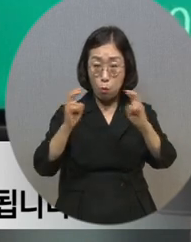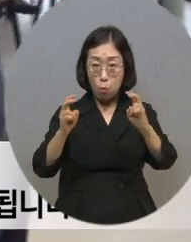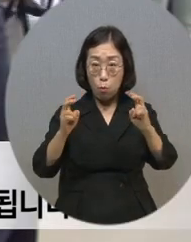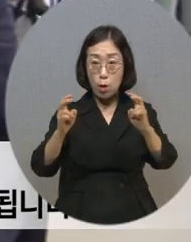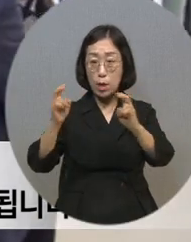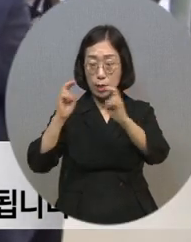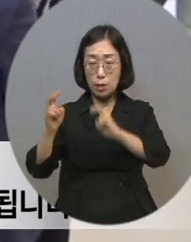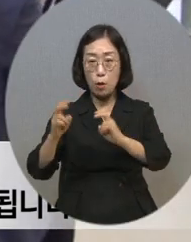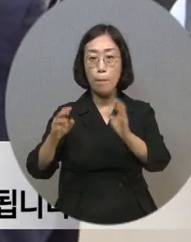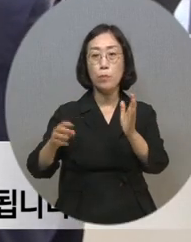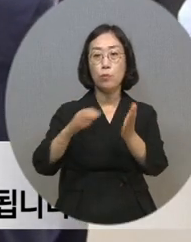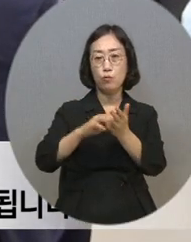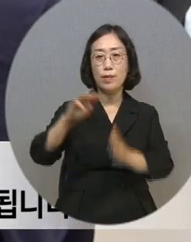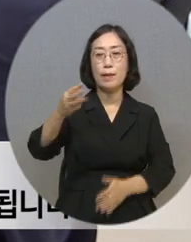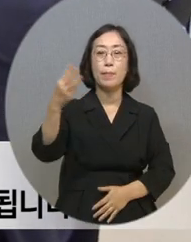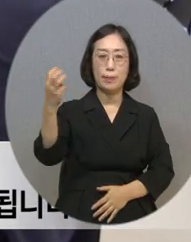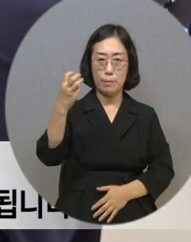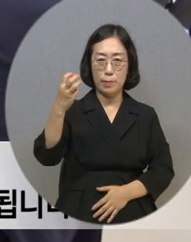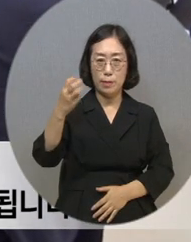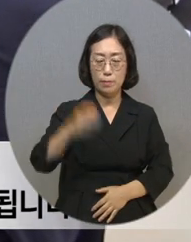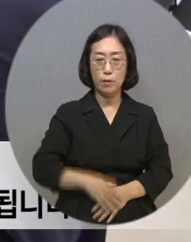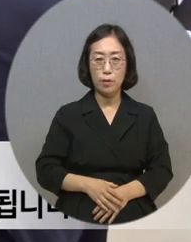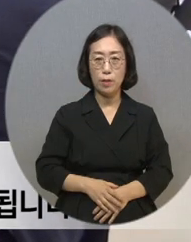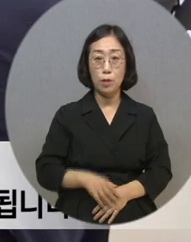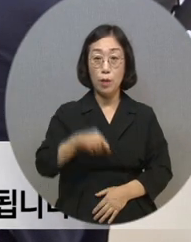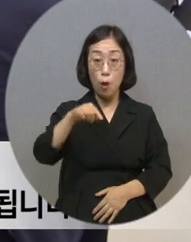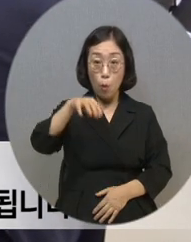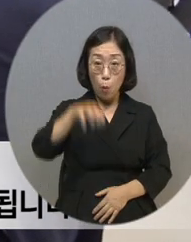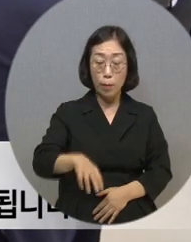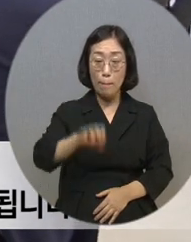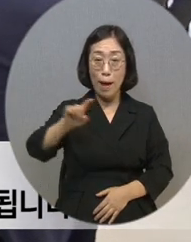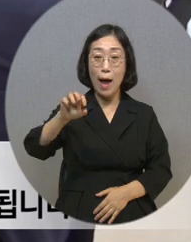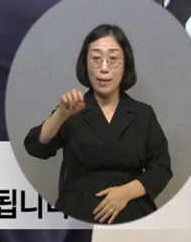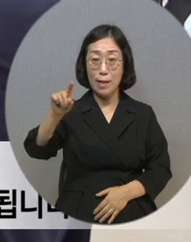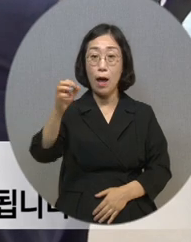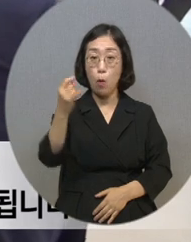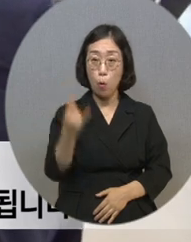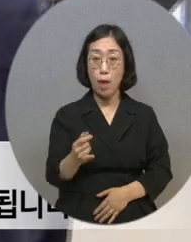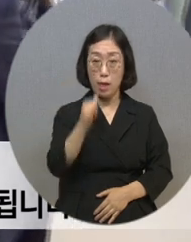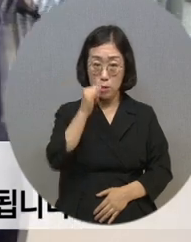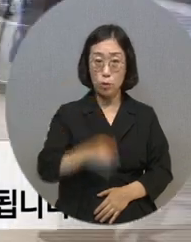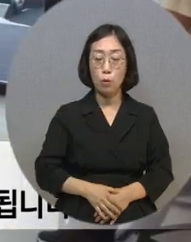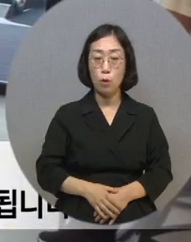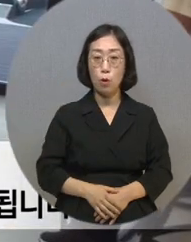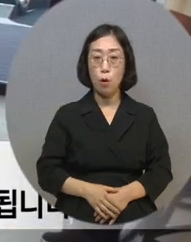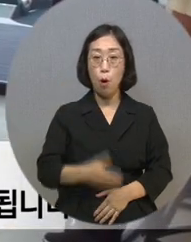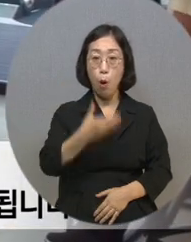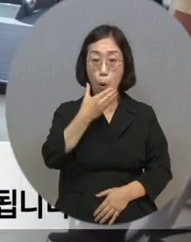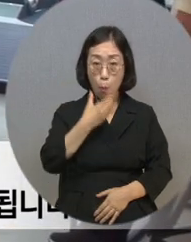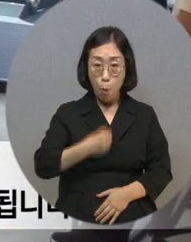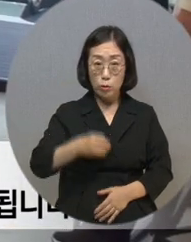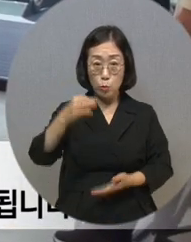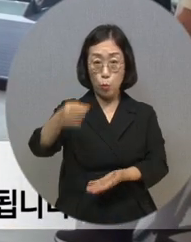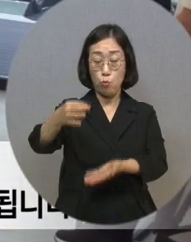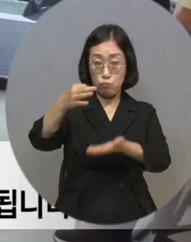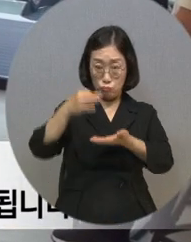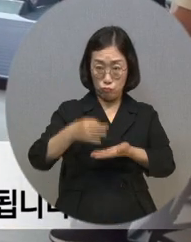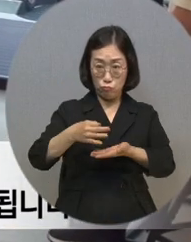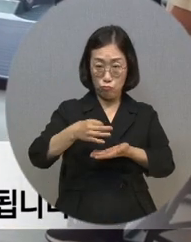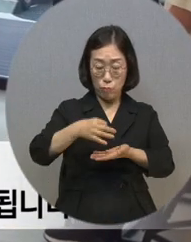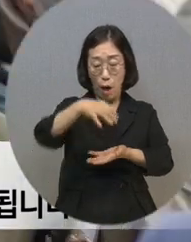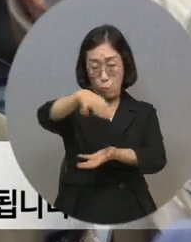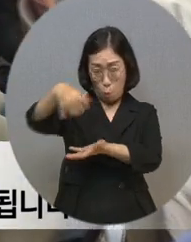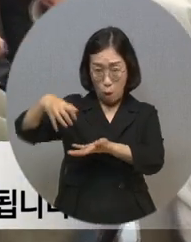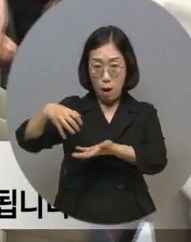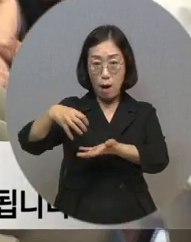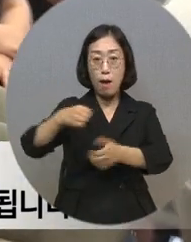공공기업이 있습니다. 실제로 여기도 마사에도 있지 않습니까? 실제로 우리가 이 복지 그걸 다 받아오면